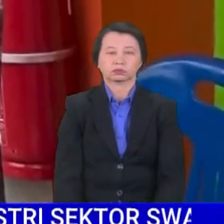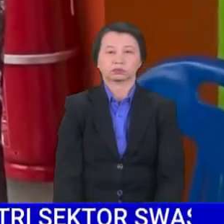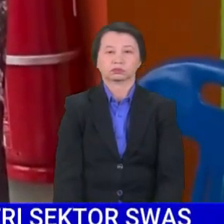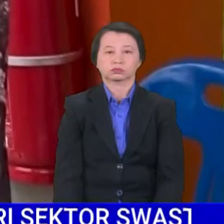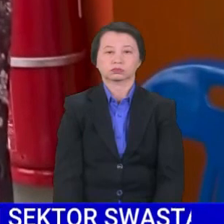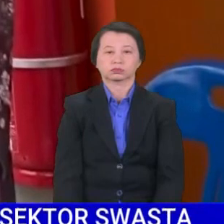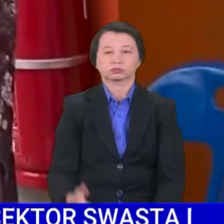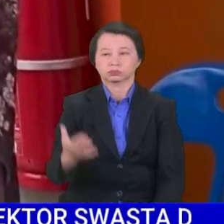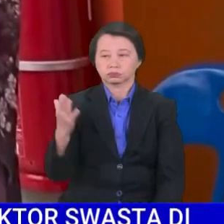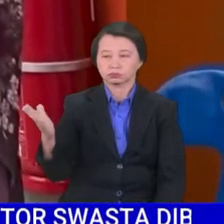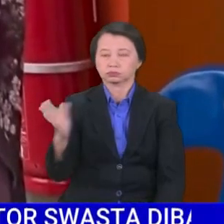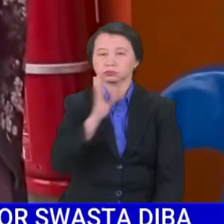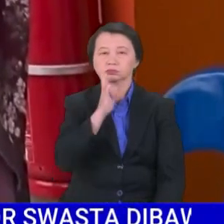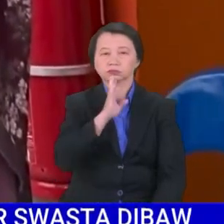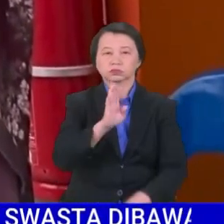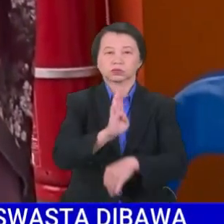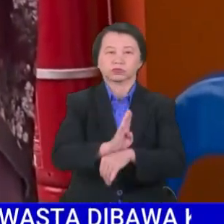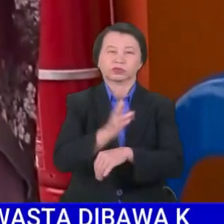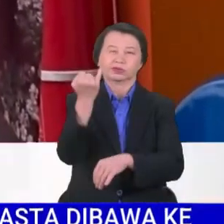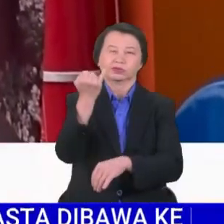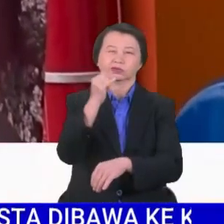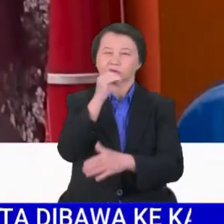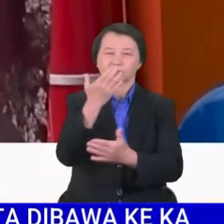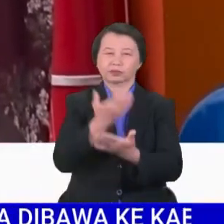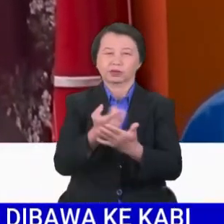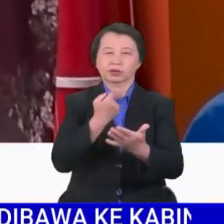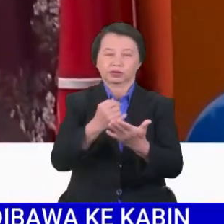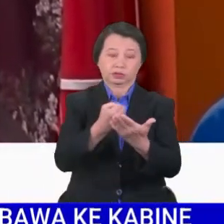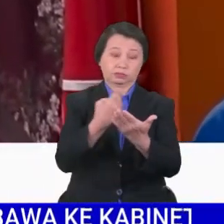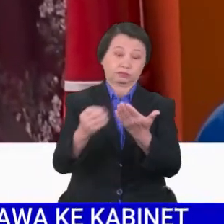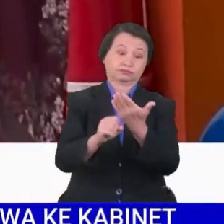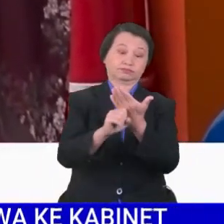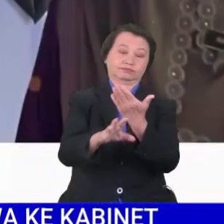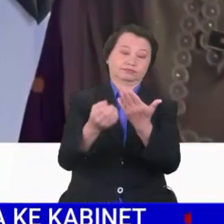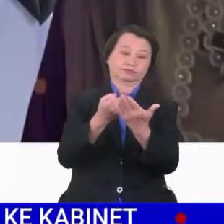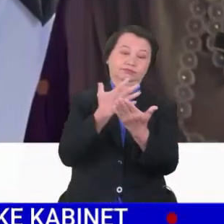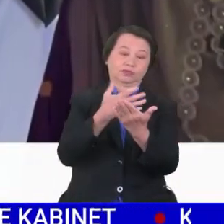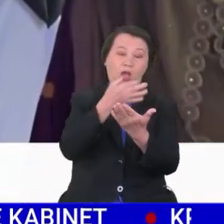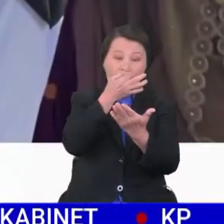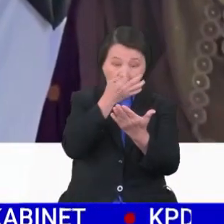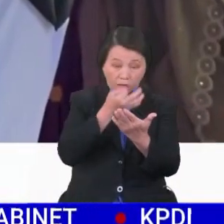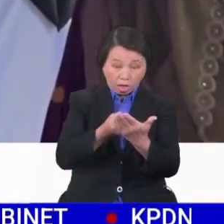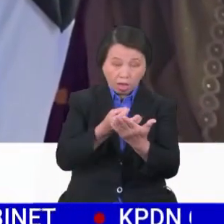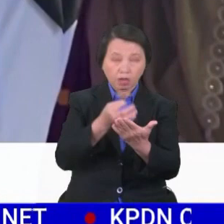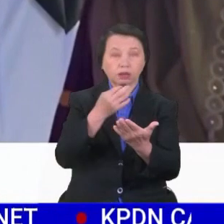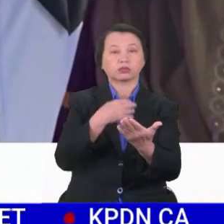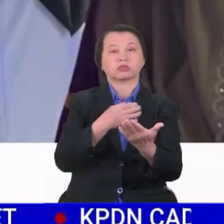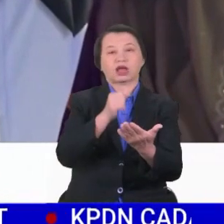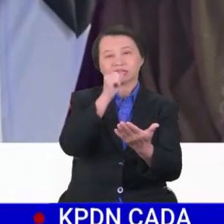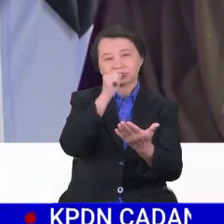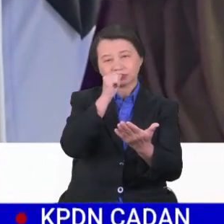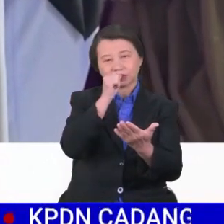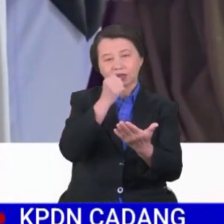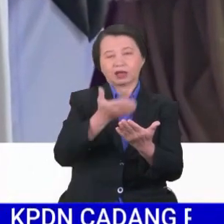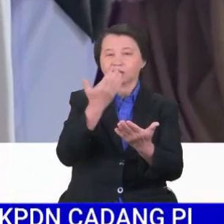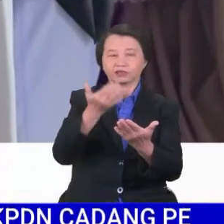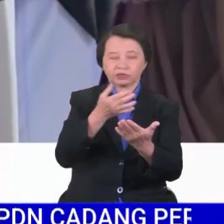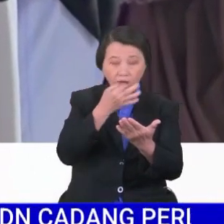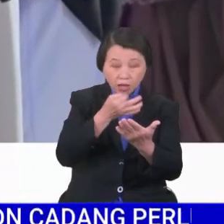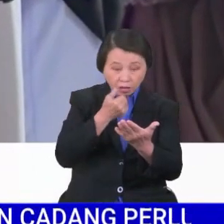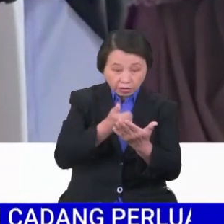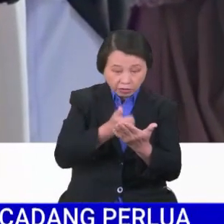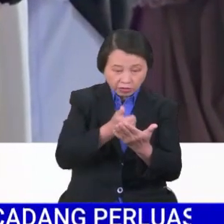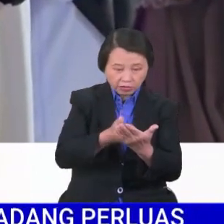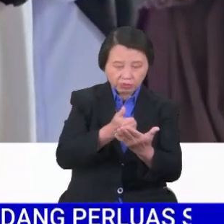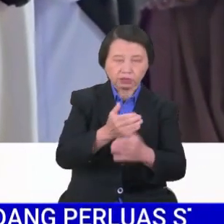Syafi'i menjelaskan budaya yang tidak sehat tersebut daripada media sosial akan mempengaruhi golongan kanak-kanak yang mudah terikut